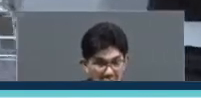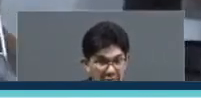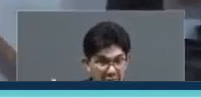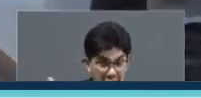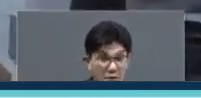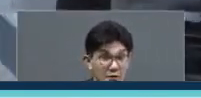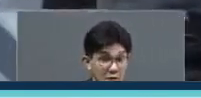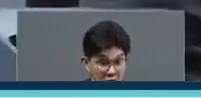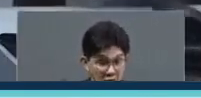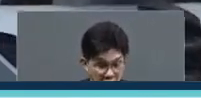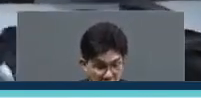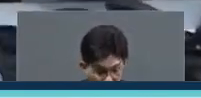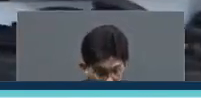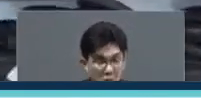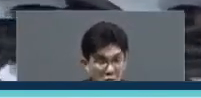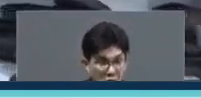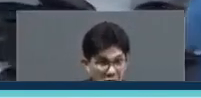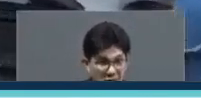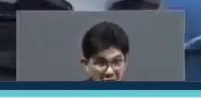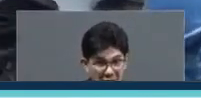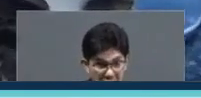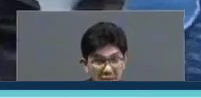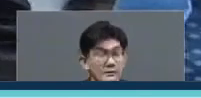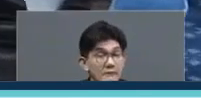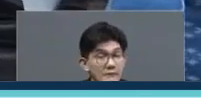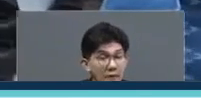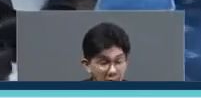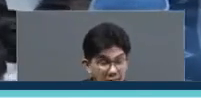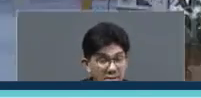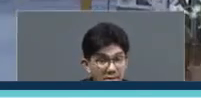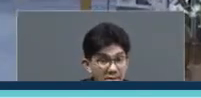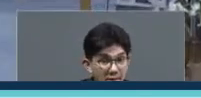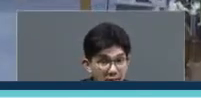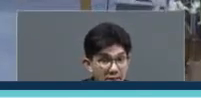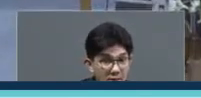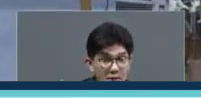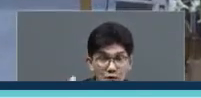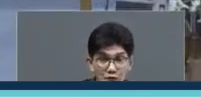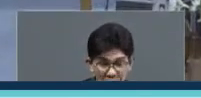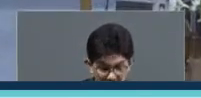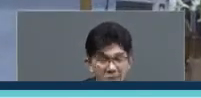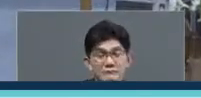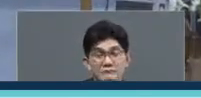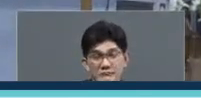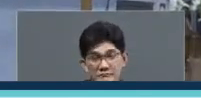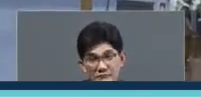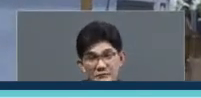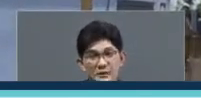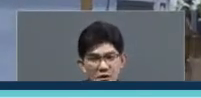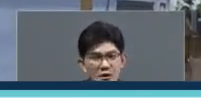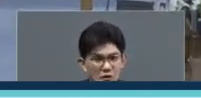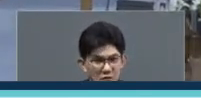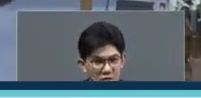มนี้ตั้งแต่เวลา 10:00 นจนถึง 21:00 นของทุกวันธนัชพรใจสมุทรรายงาน